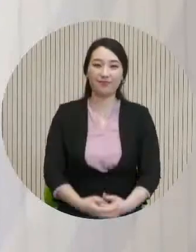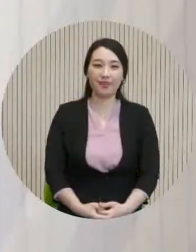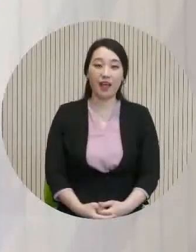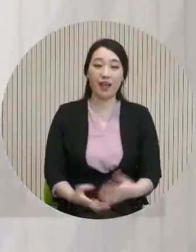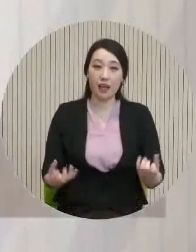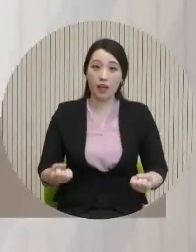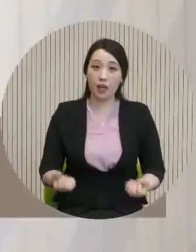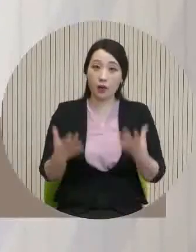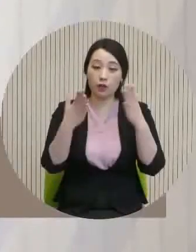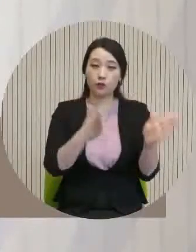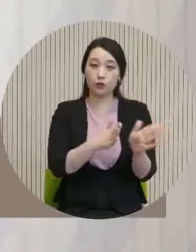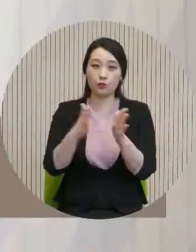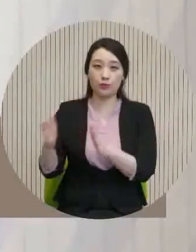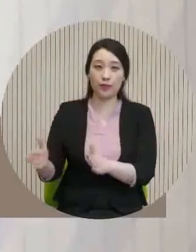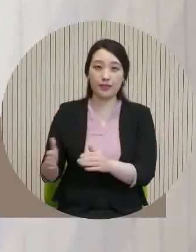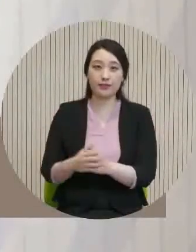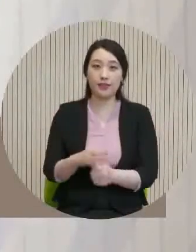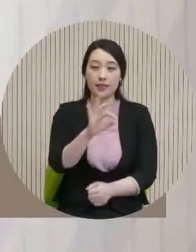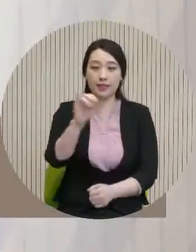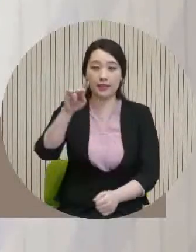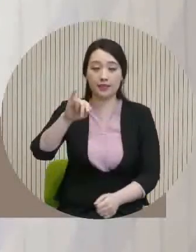행사를 준비하신 이신호